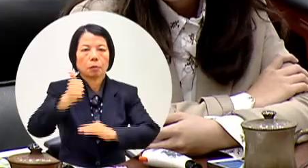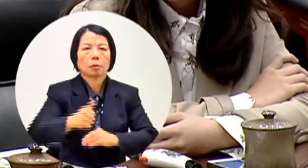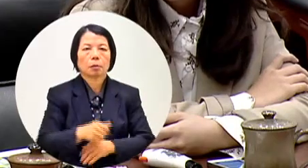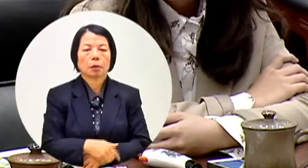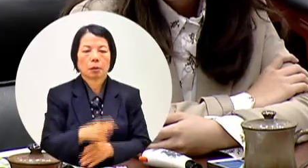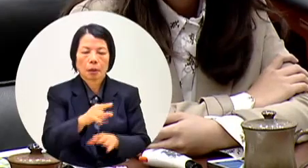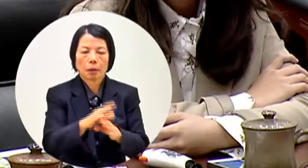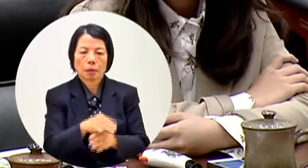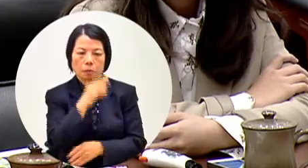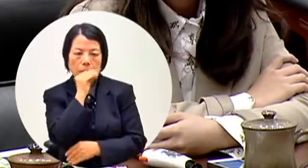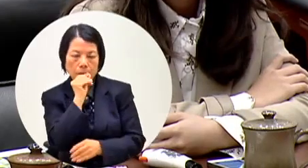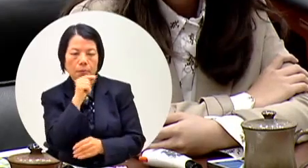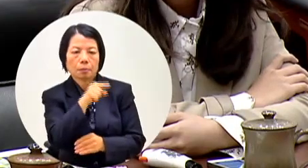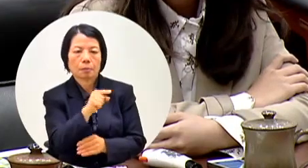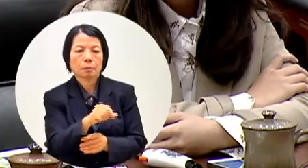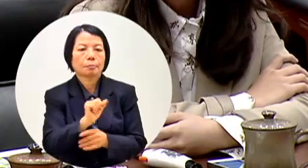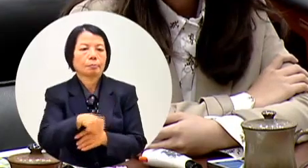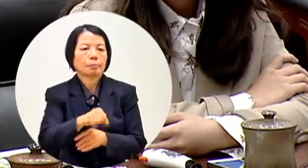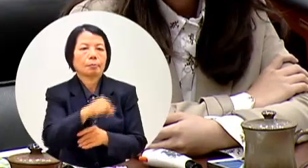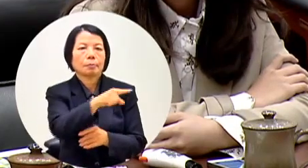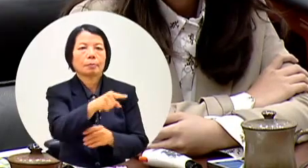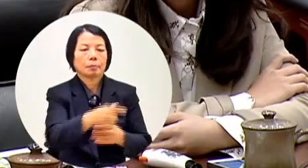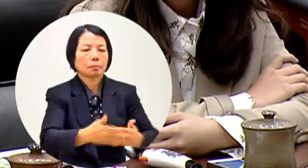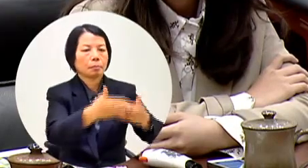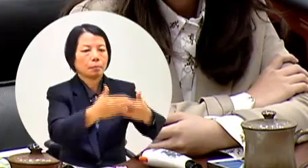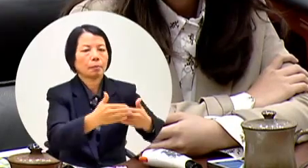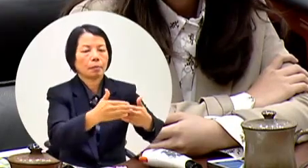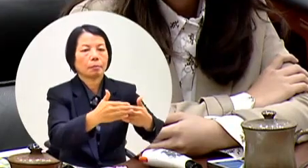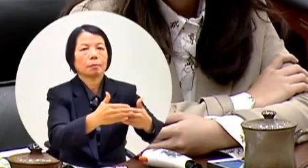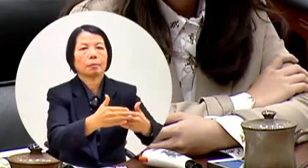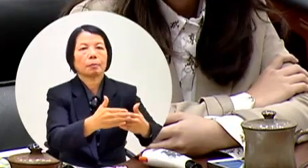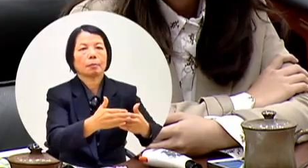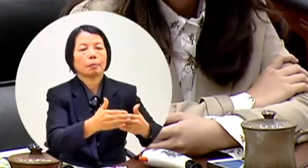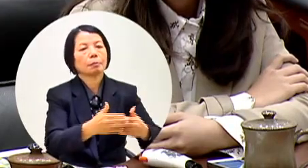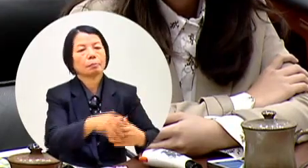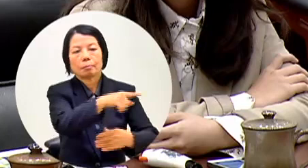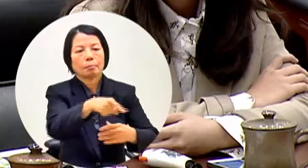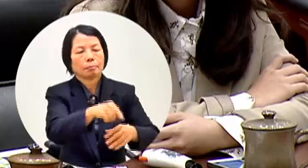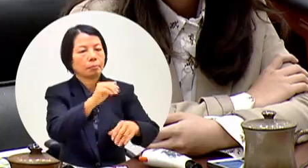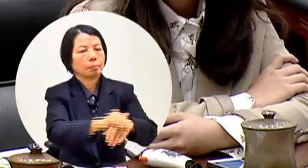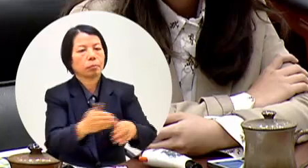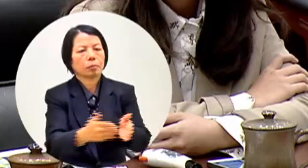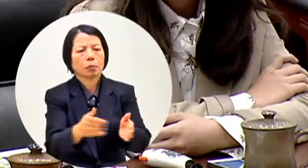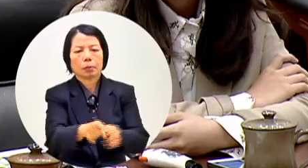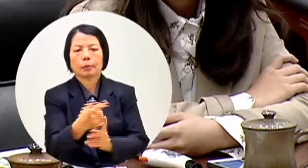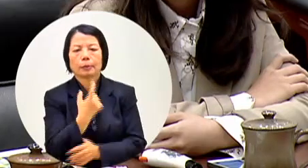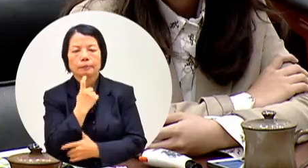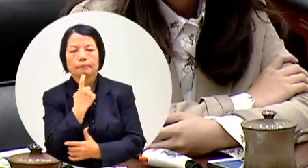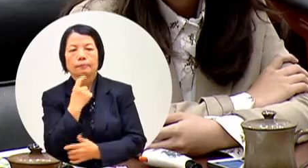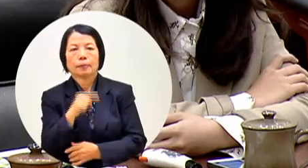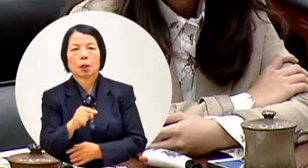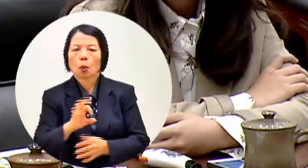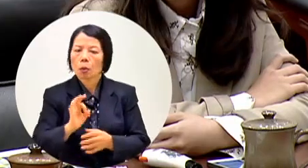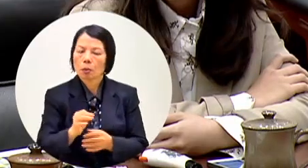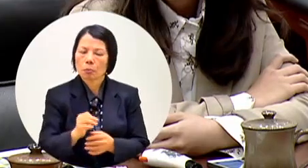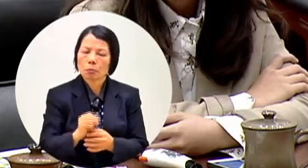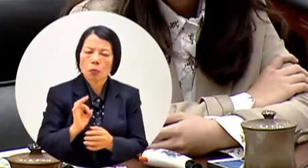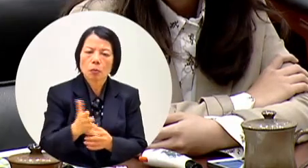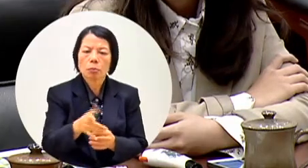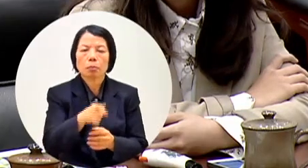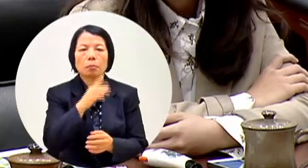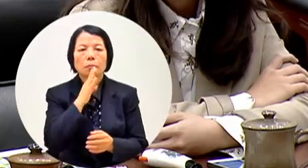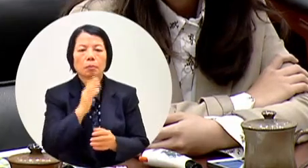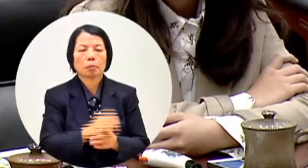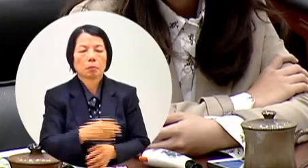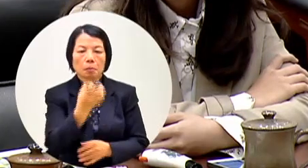香港一国两制已经取得成功。关于这件事情，就是我们忧虑的地方，因为我们知道香港的